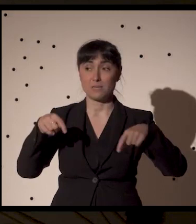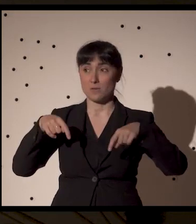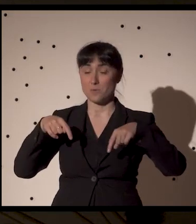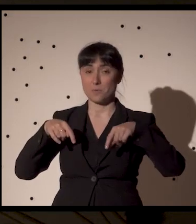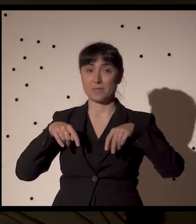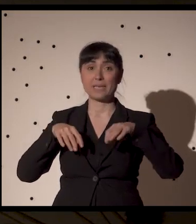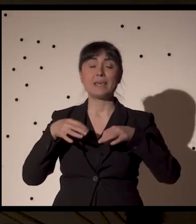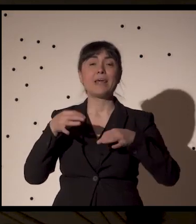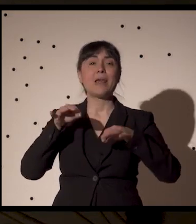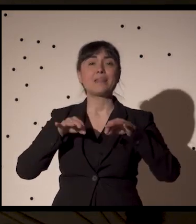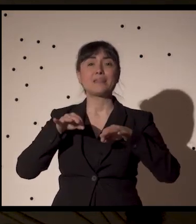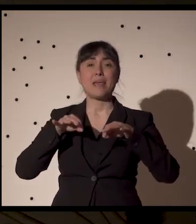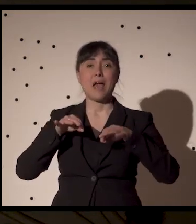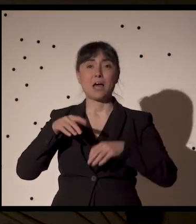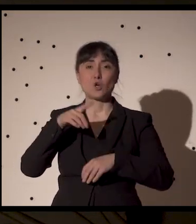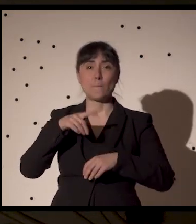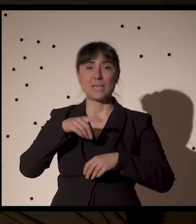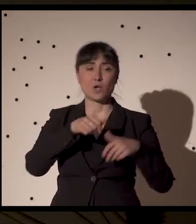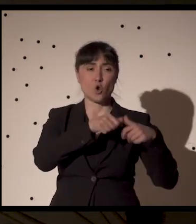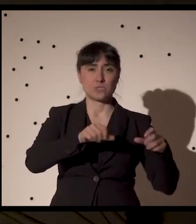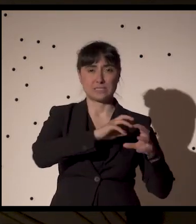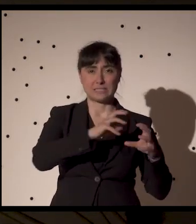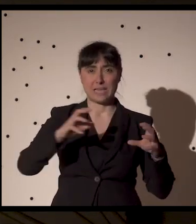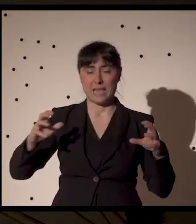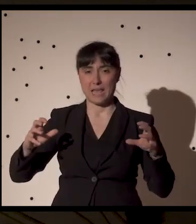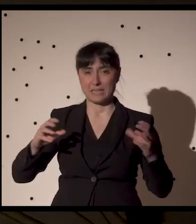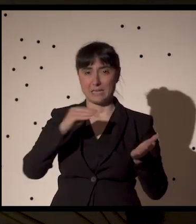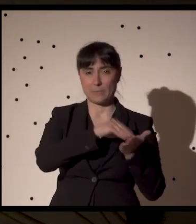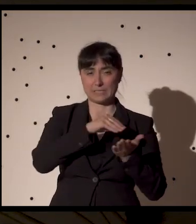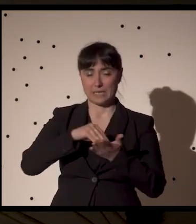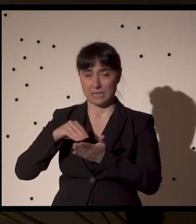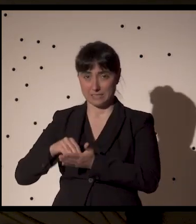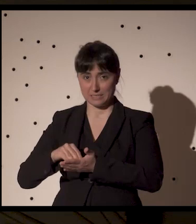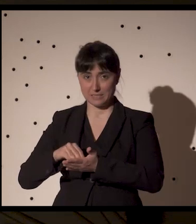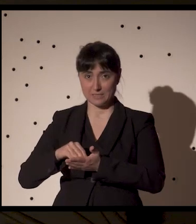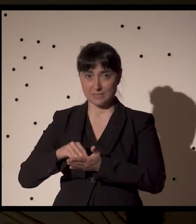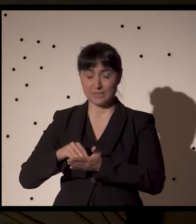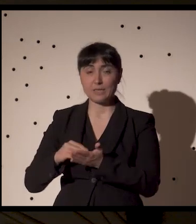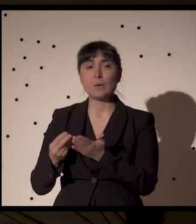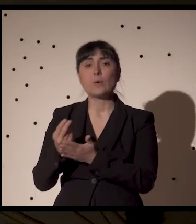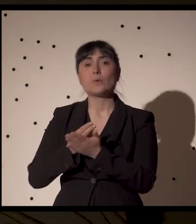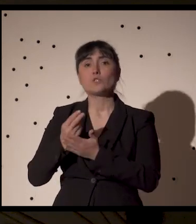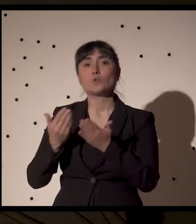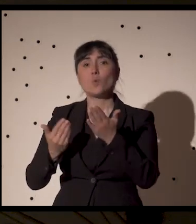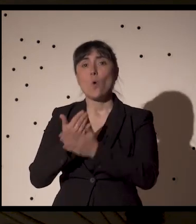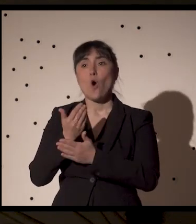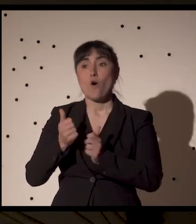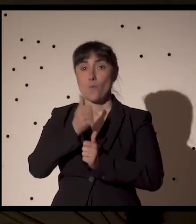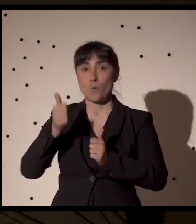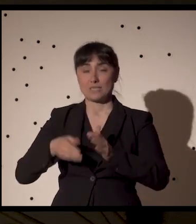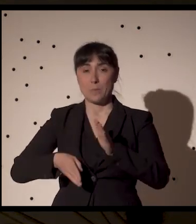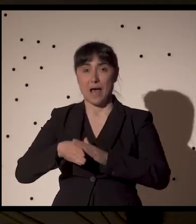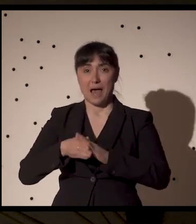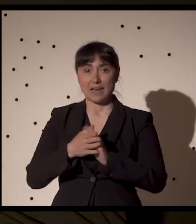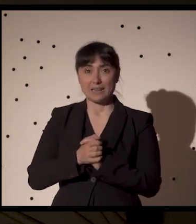Teatro il momento della propria restituzione e un nuovo progetto che parte quest'anno teatro dietro